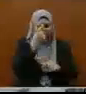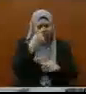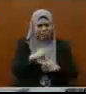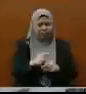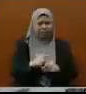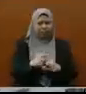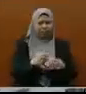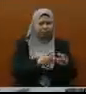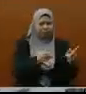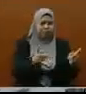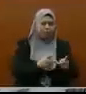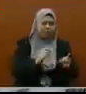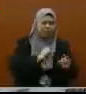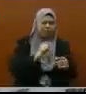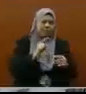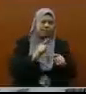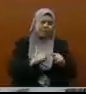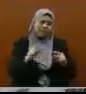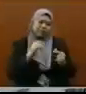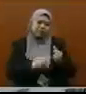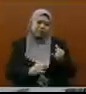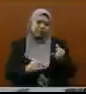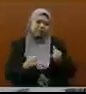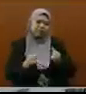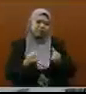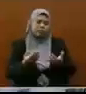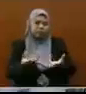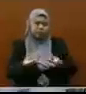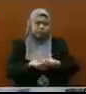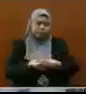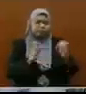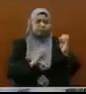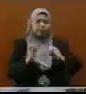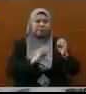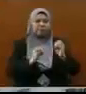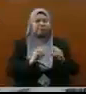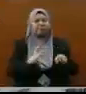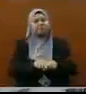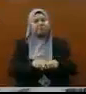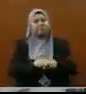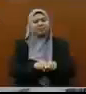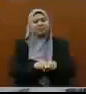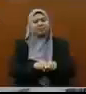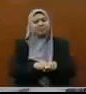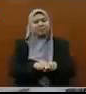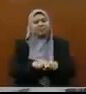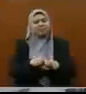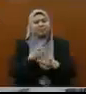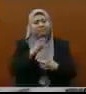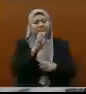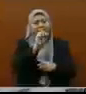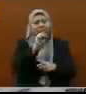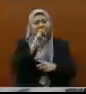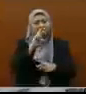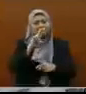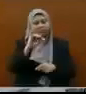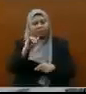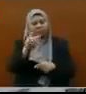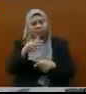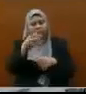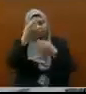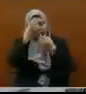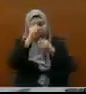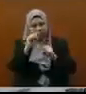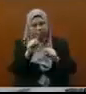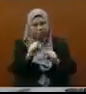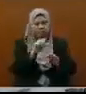akhirnya tak ada pun. Dengar macam Yang Berhormat daripada Seri Setia, dia kata sebelum ni dah cakap dah, sidang lepas